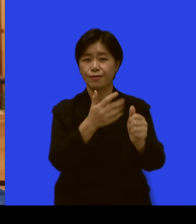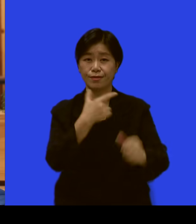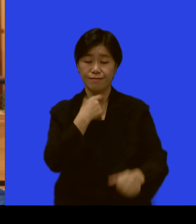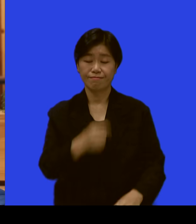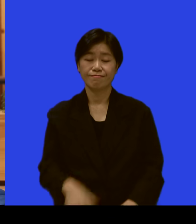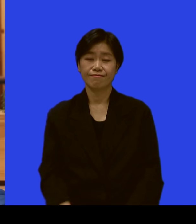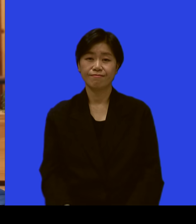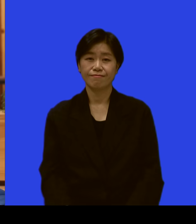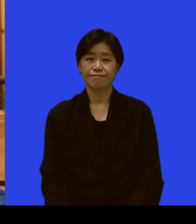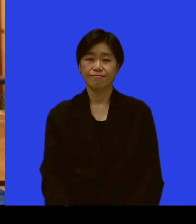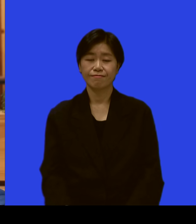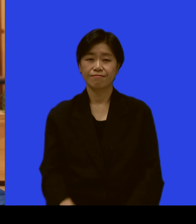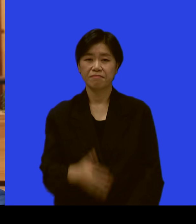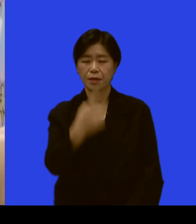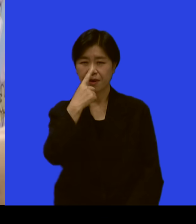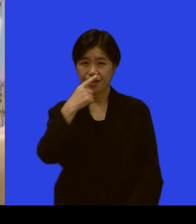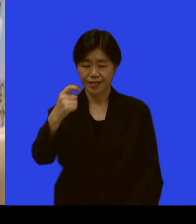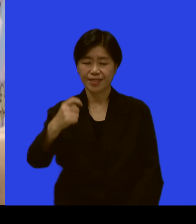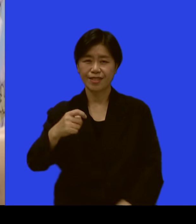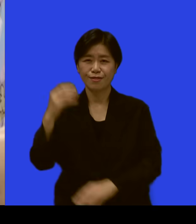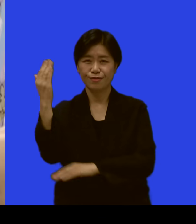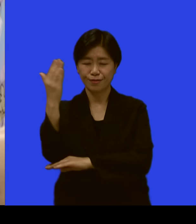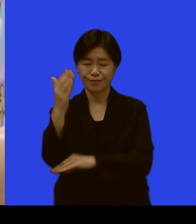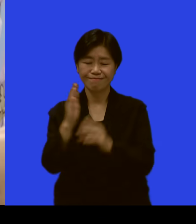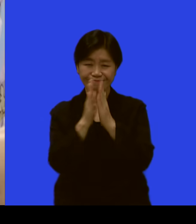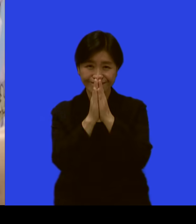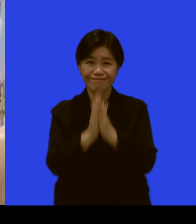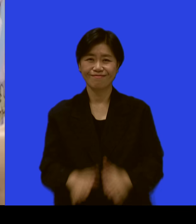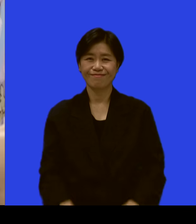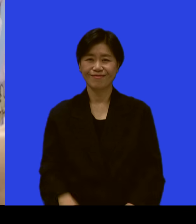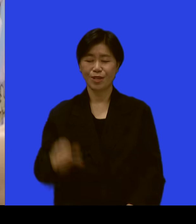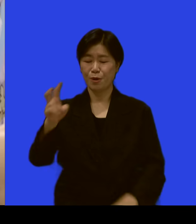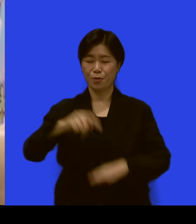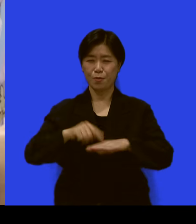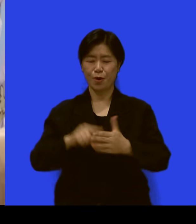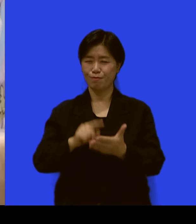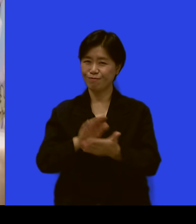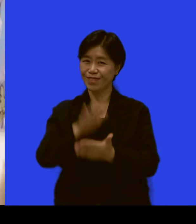하겠습니다. 네. 그런 멋진 목회자가 되어주십시오. 제가 마음이 뜨거워지는데요.